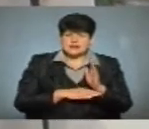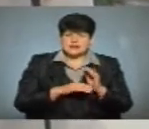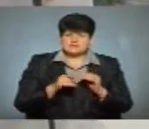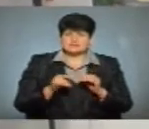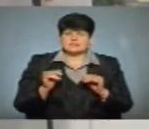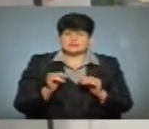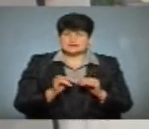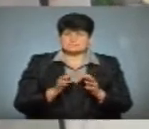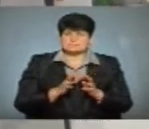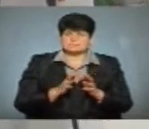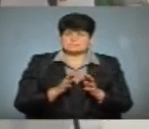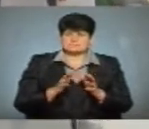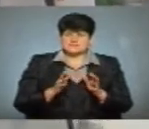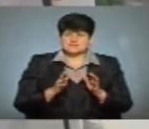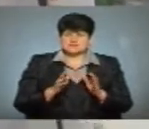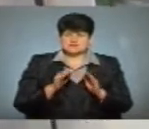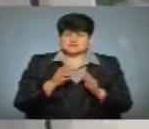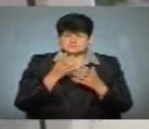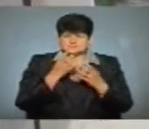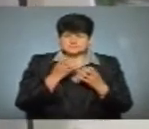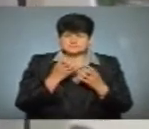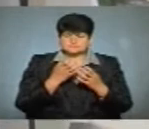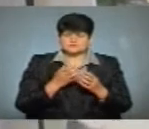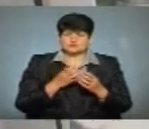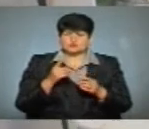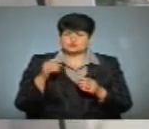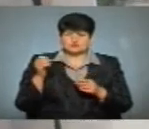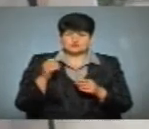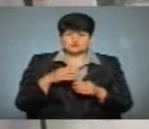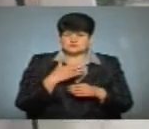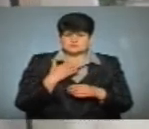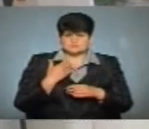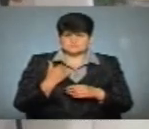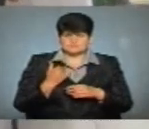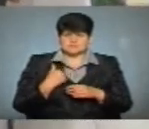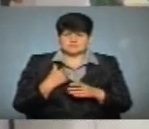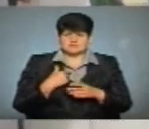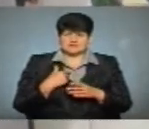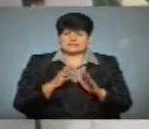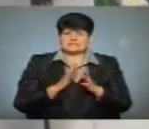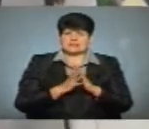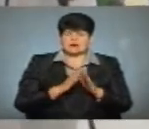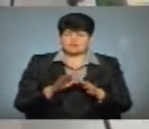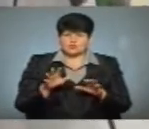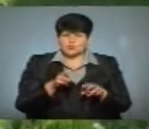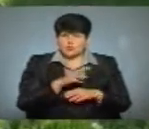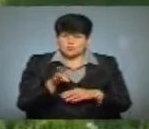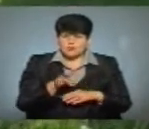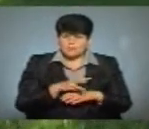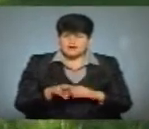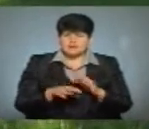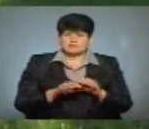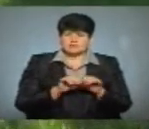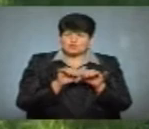то кажуть, більше в затінку кліщі. До сонця кліщів так нема. І ми траву обробляємо, дерева, кущі.